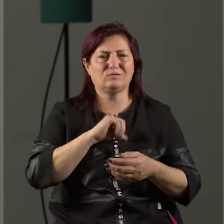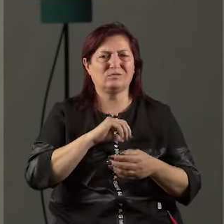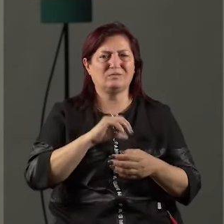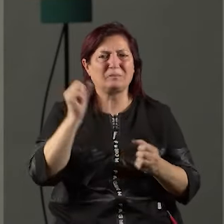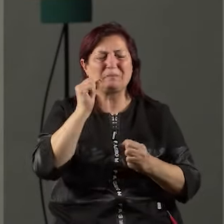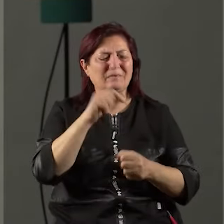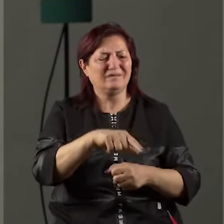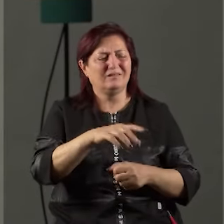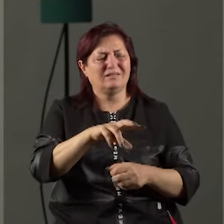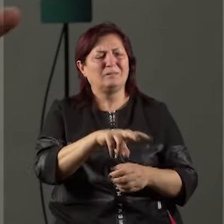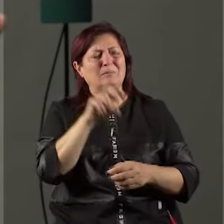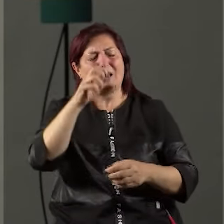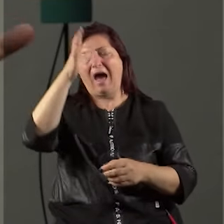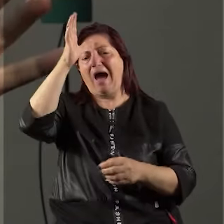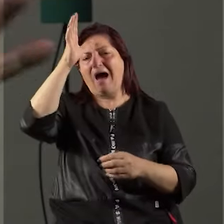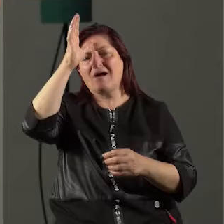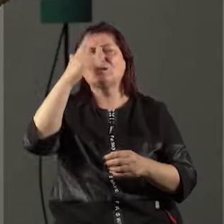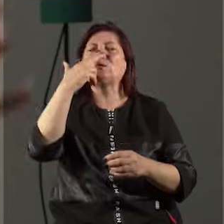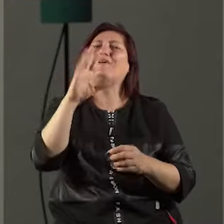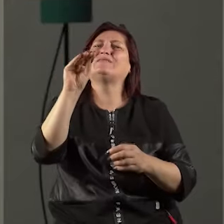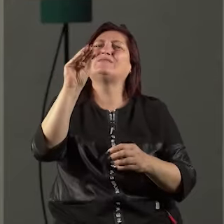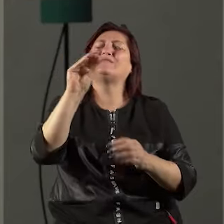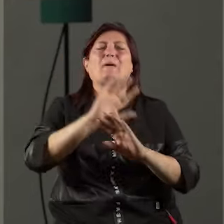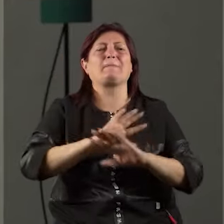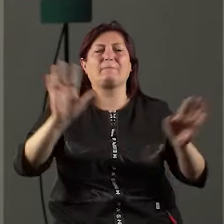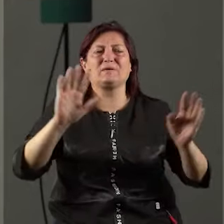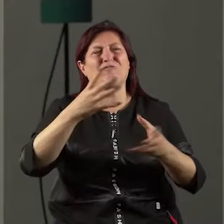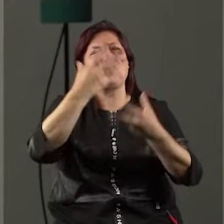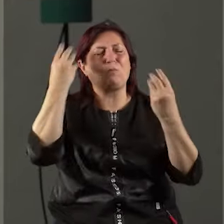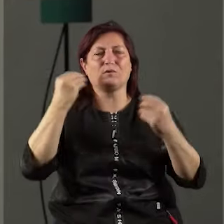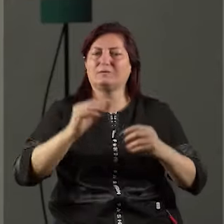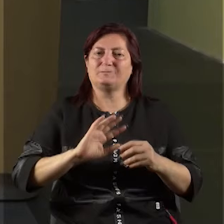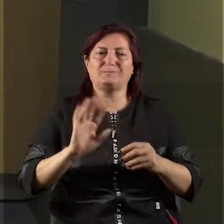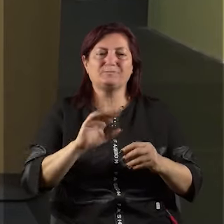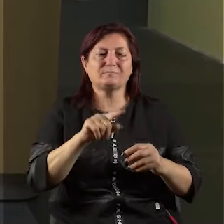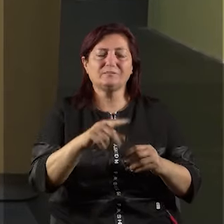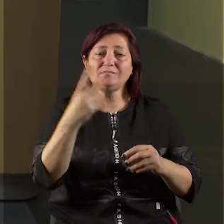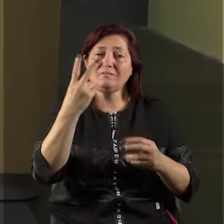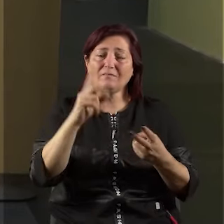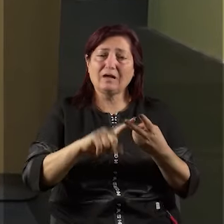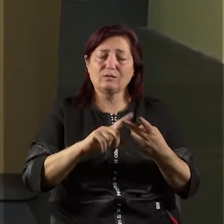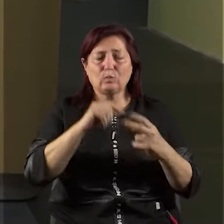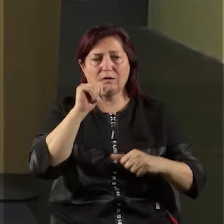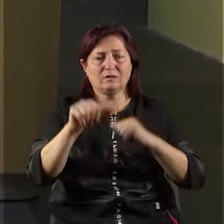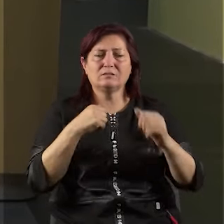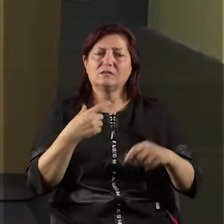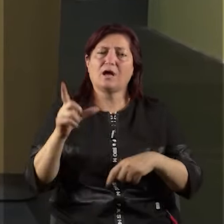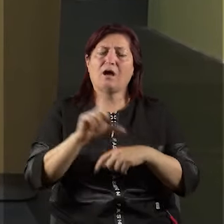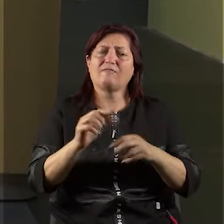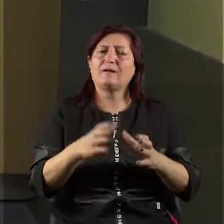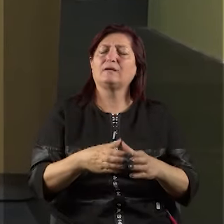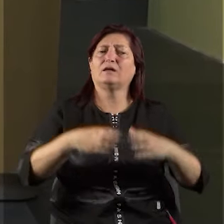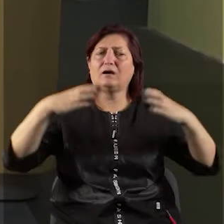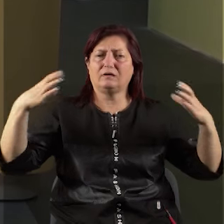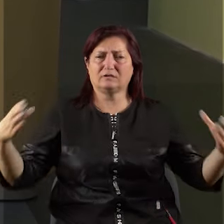ու սովորական դարձած տողերով ասեն եւ այլն եւ այլն։ Երկրորդ տարին ավելի մենք